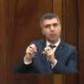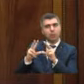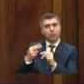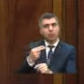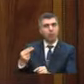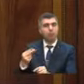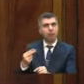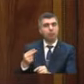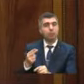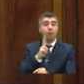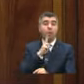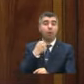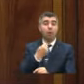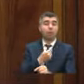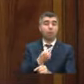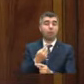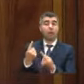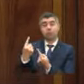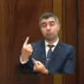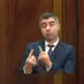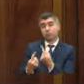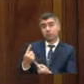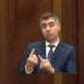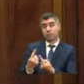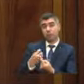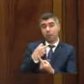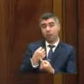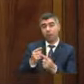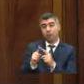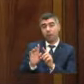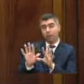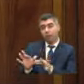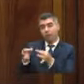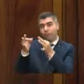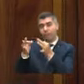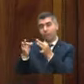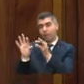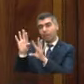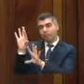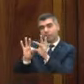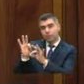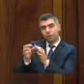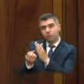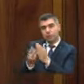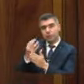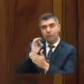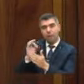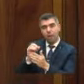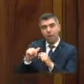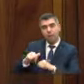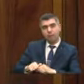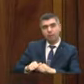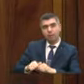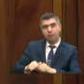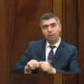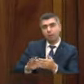أن الحكومات أصبحت خارجة عن ثابت الاختيار الديمقراطي باعتباره أحد الثوابت العامة